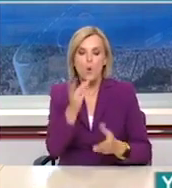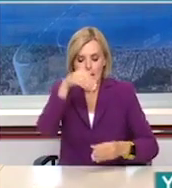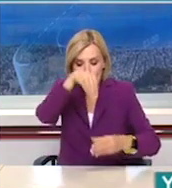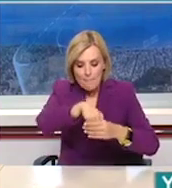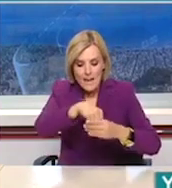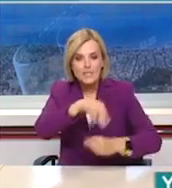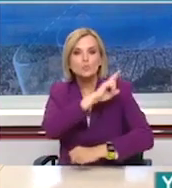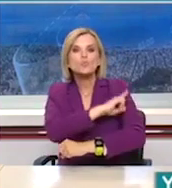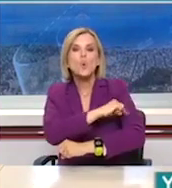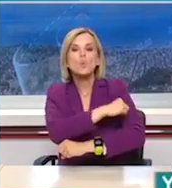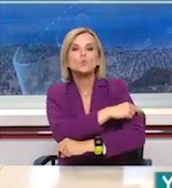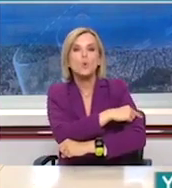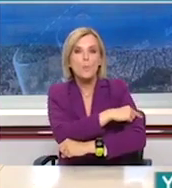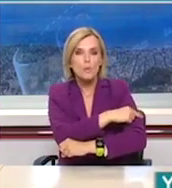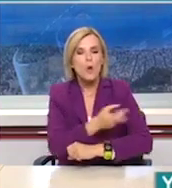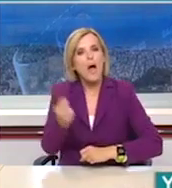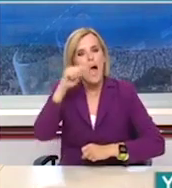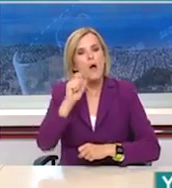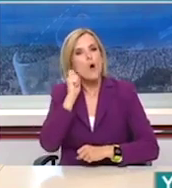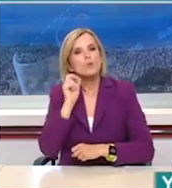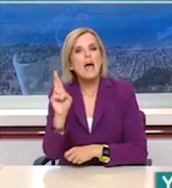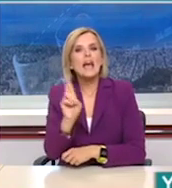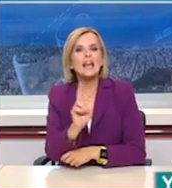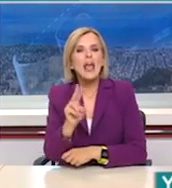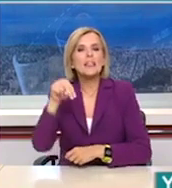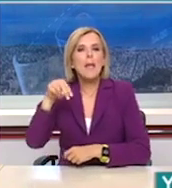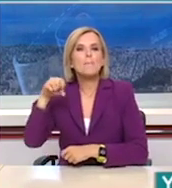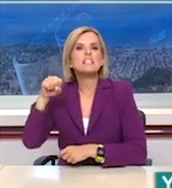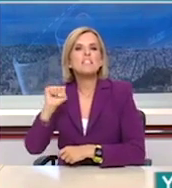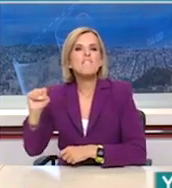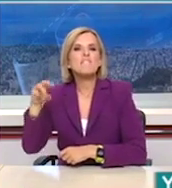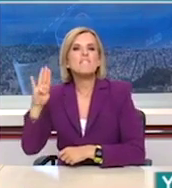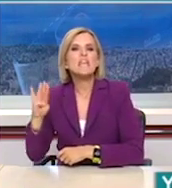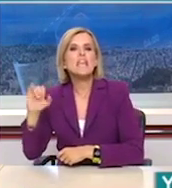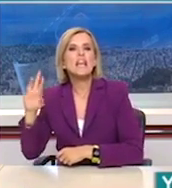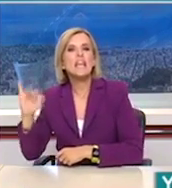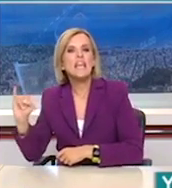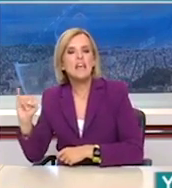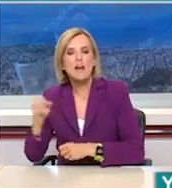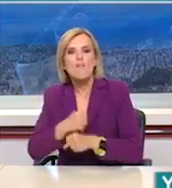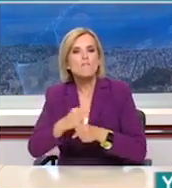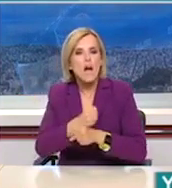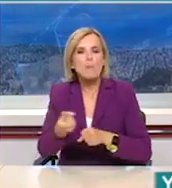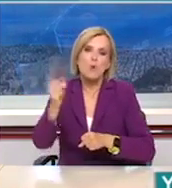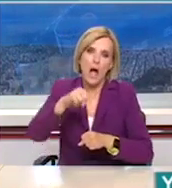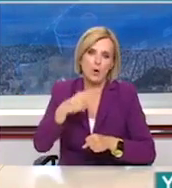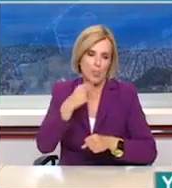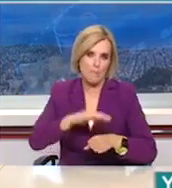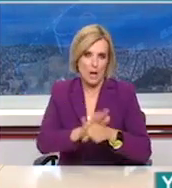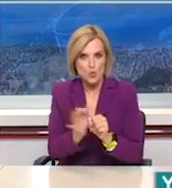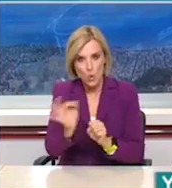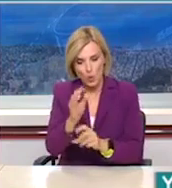της Remdesivir's, του άλλου φαρμάκου που χρησιμοποιείται και προκρίνεται αυτή τη στιγμή από τους ανθρώπους που ασχολούνται με τη θεραπεία του